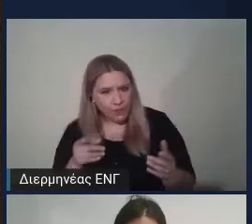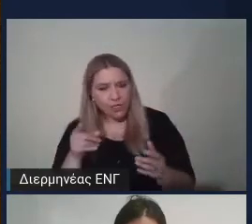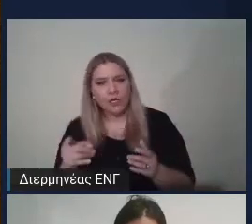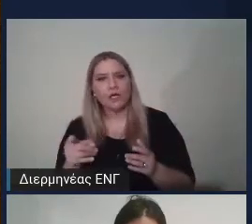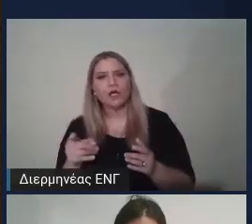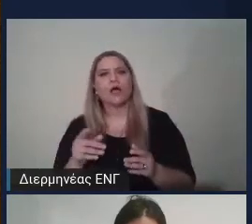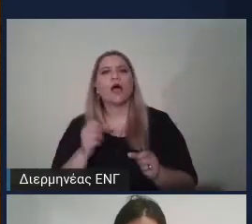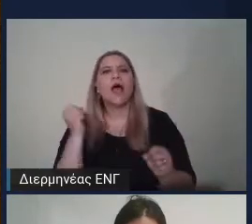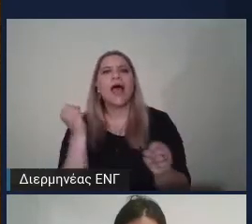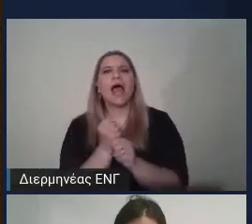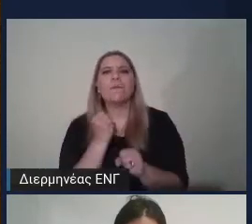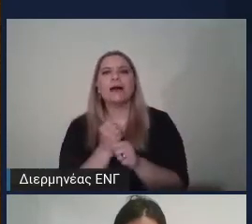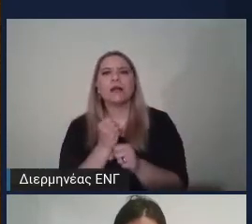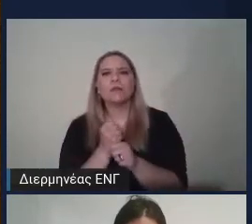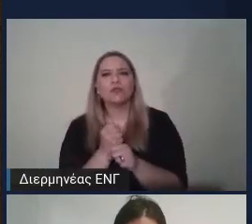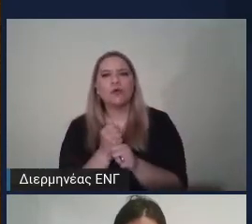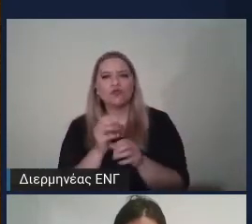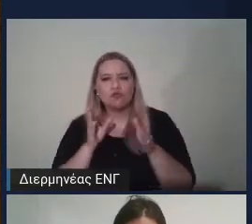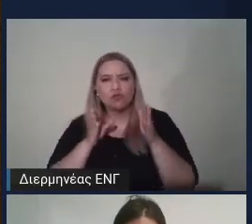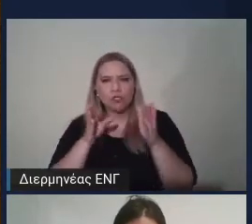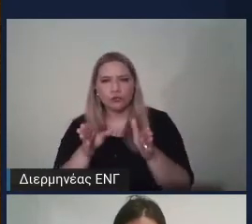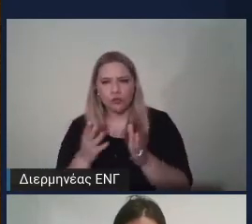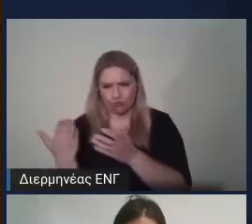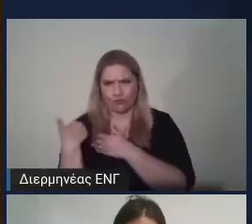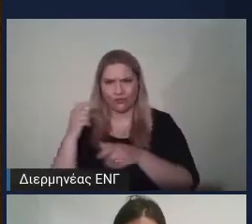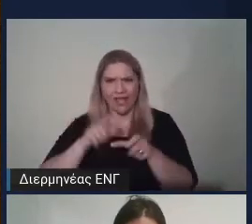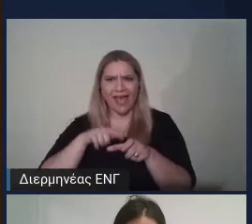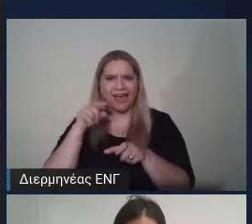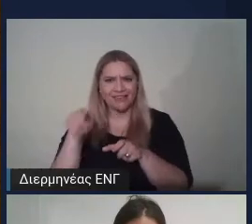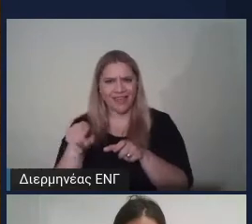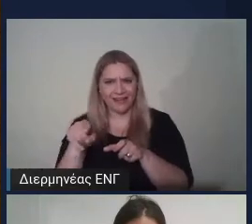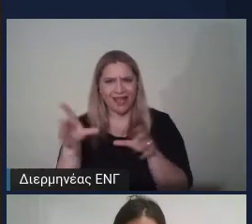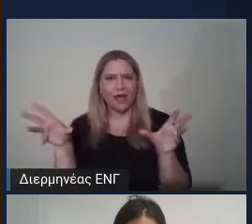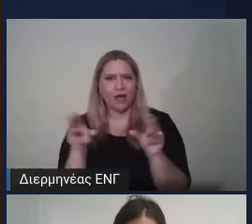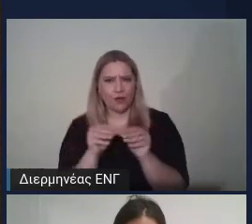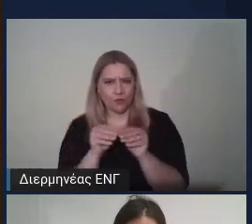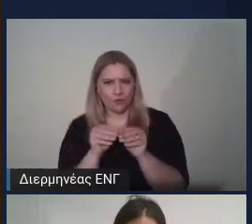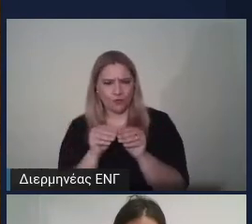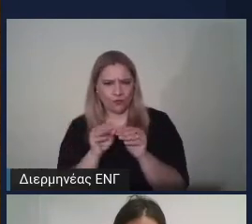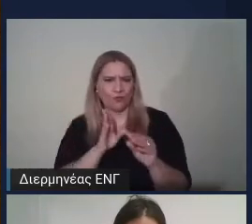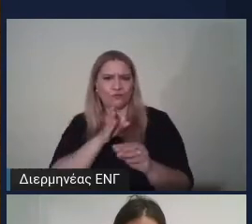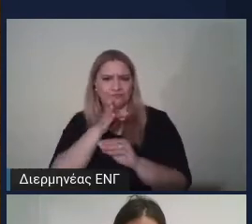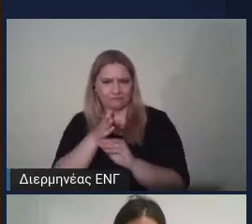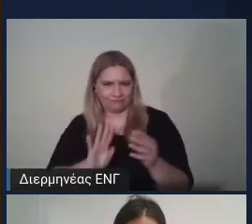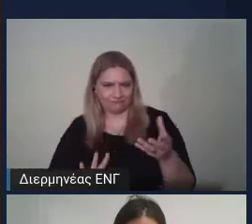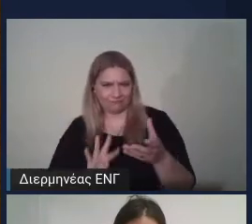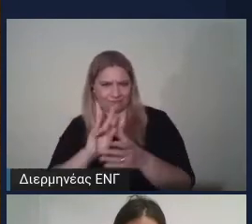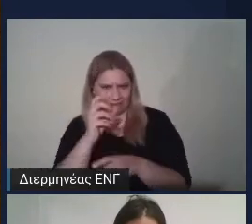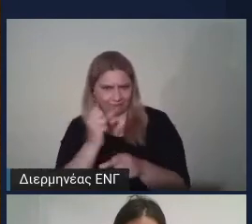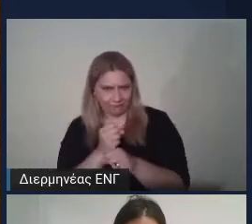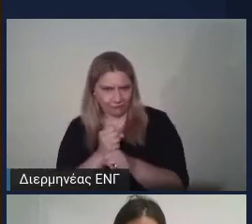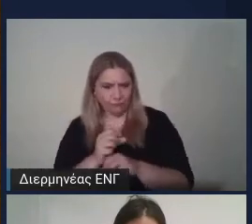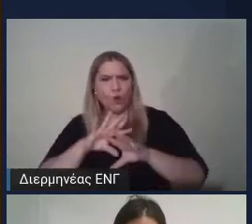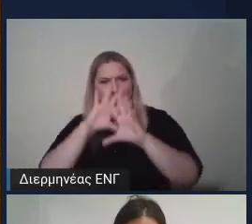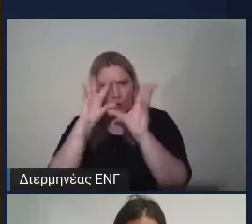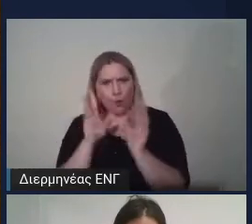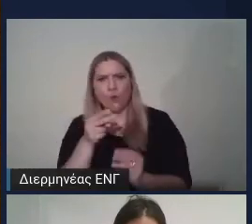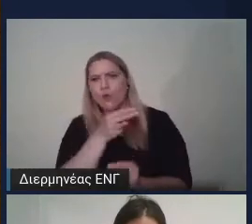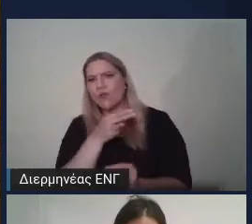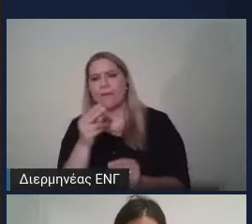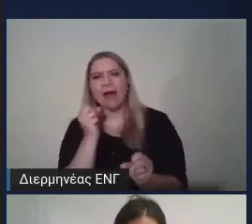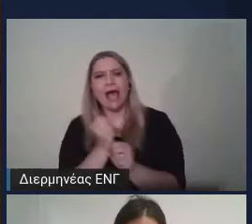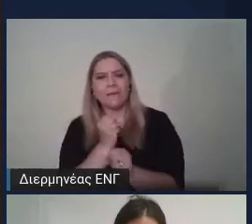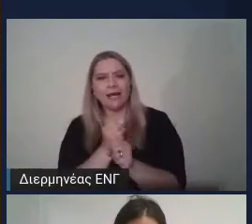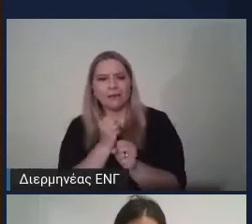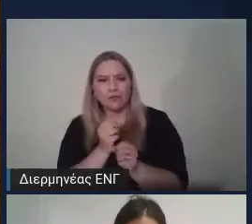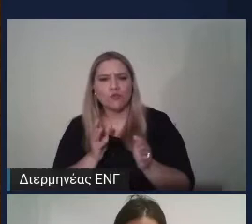επαγγελματικό προσανατολισμό, αλλά εκ των πραγμάτων όλο το θέμα του επαγγελματικού προσανατολισμού έχει και μεγάλη